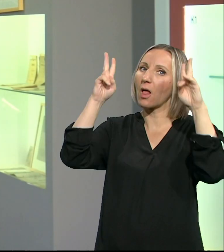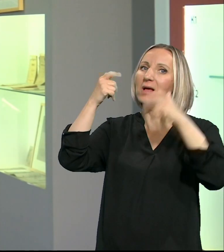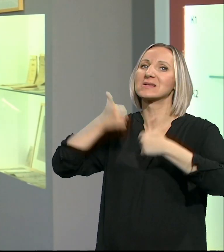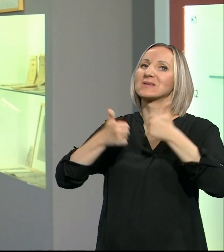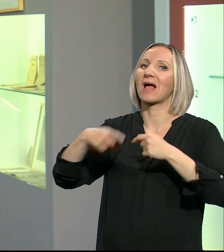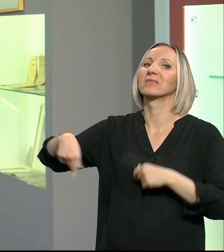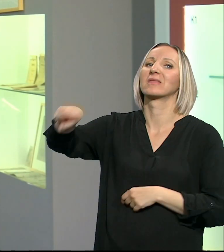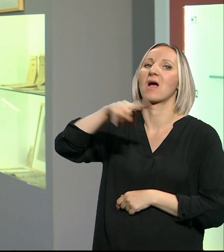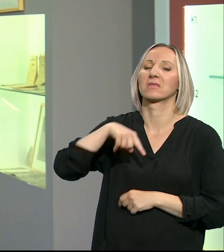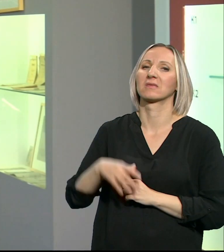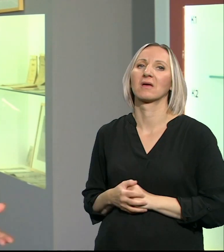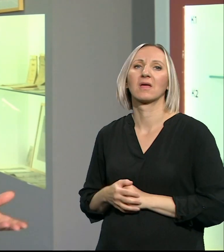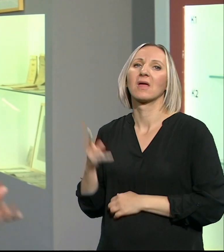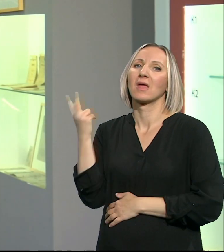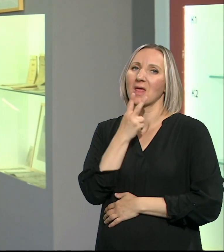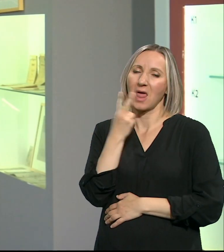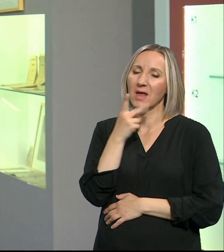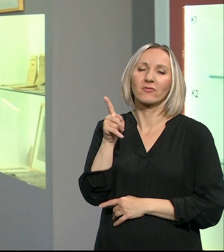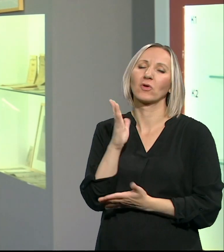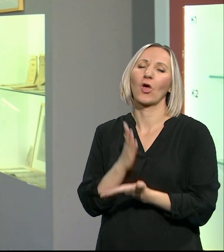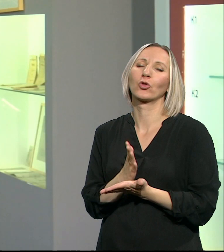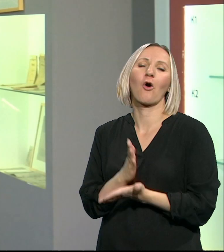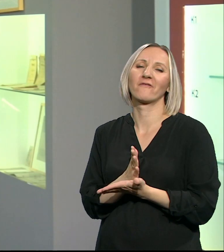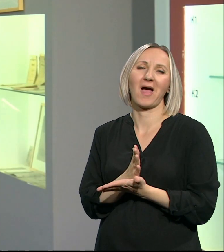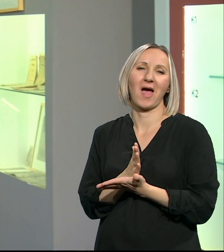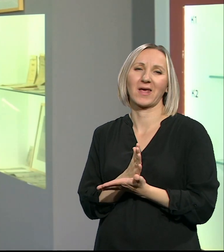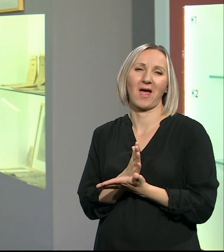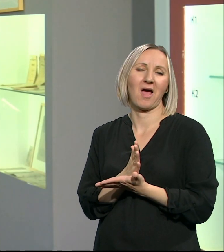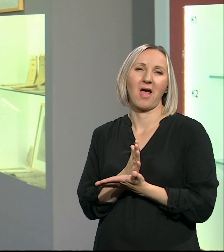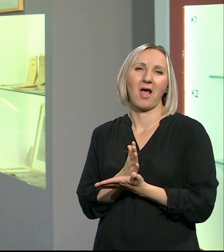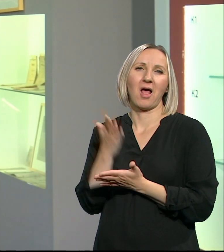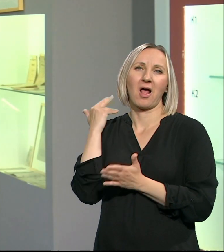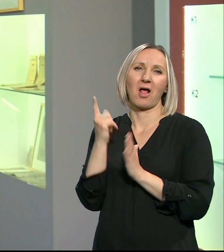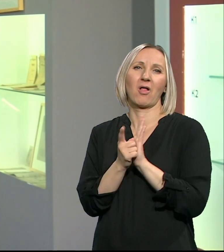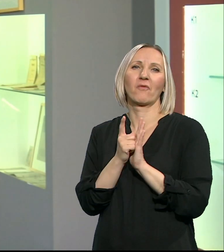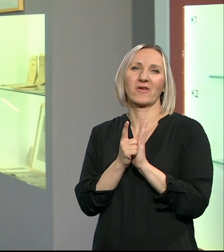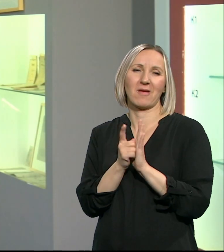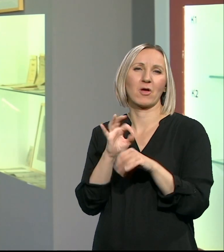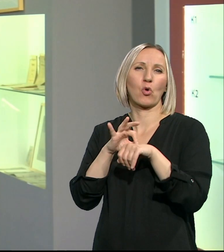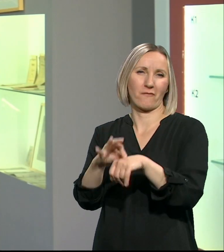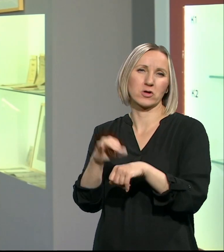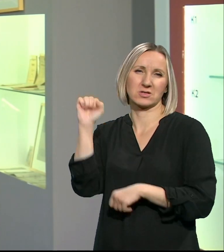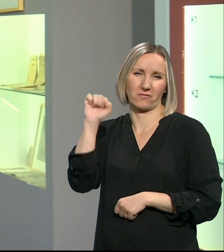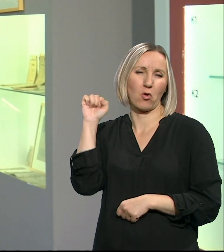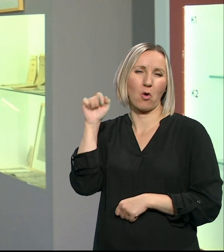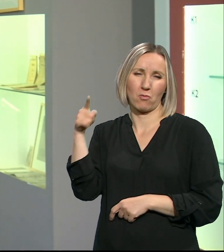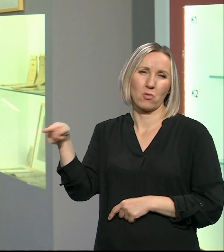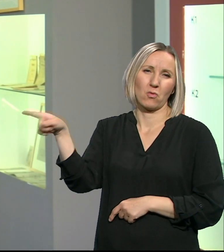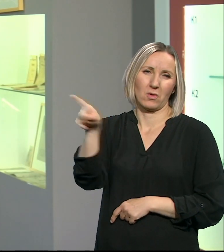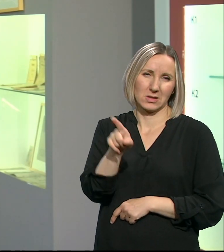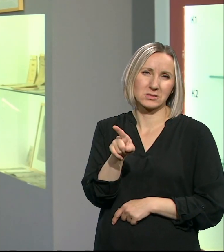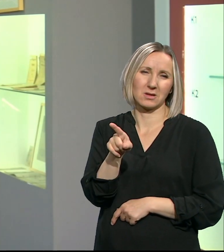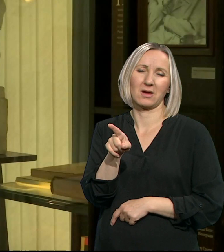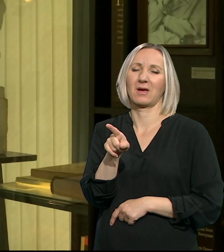kandidate. I naravno, to nije odgovaralo tadašnjem rukovodstvu koje je moralo da bude na liniji